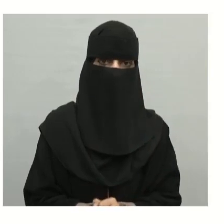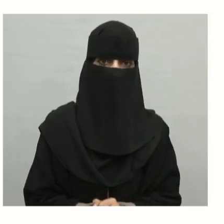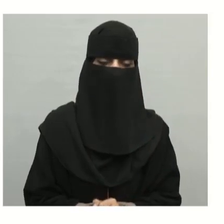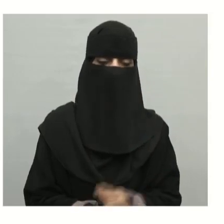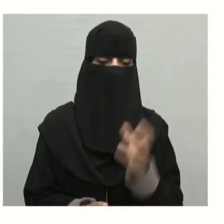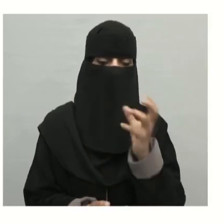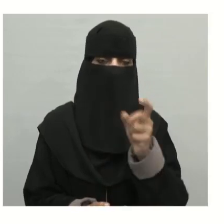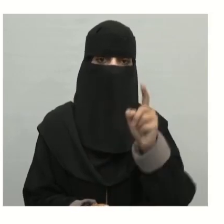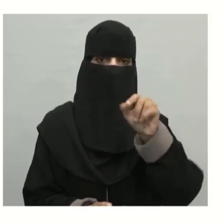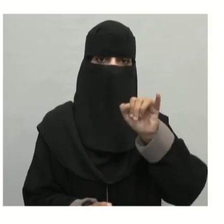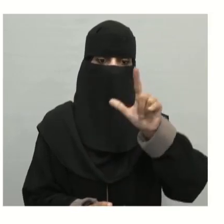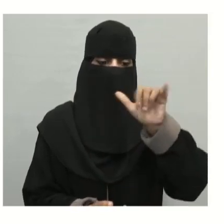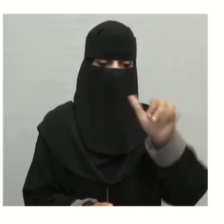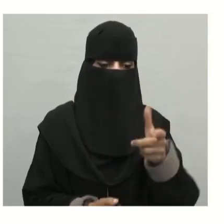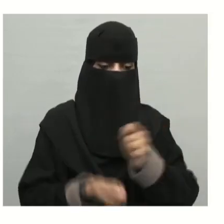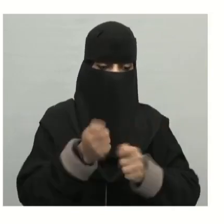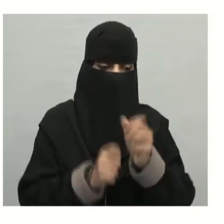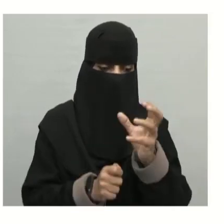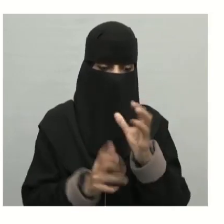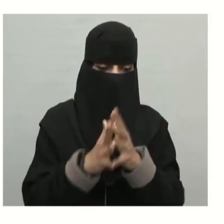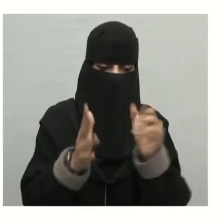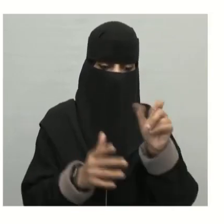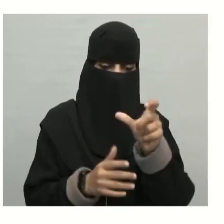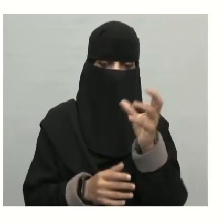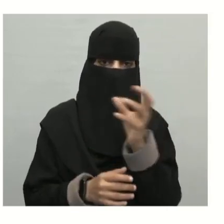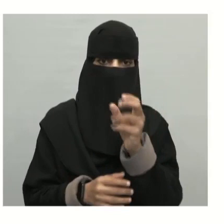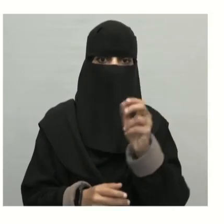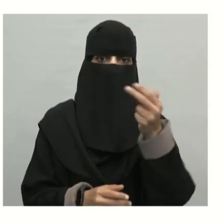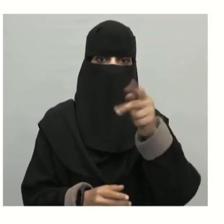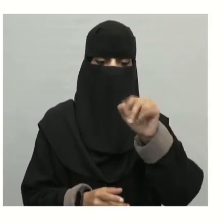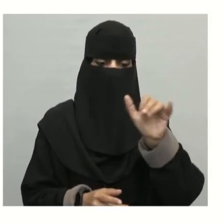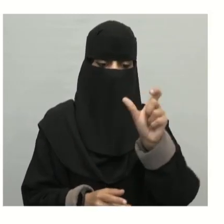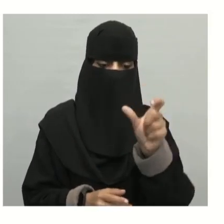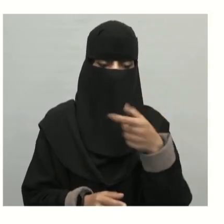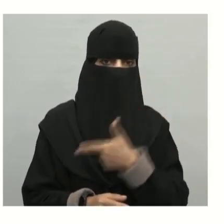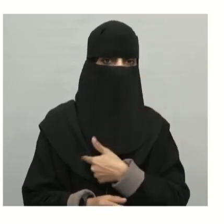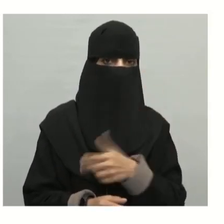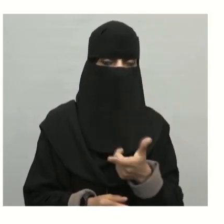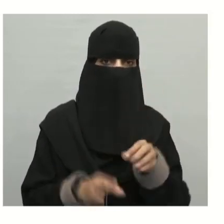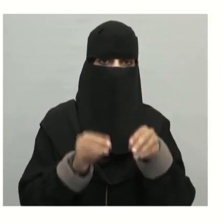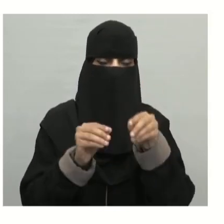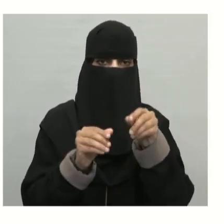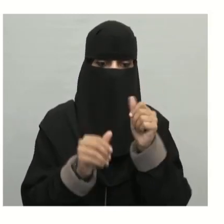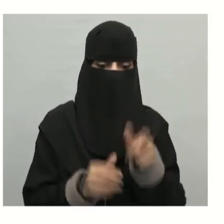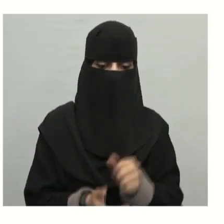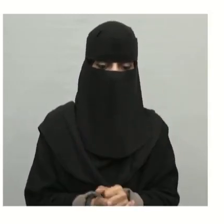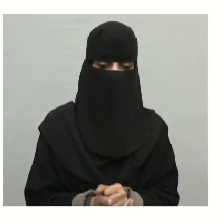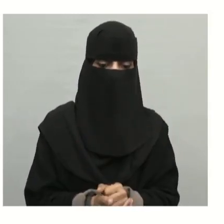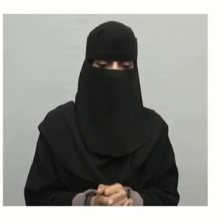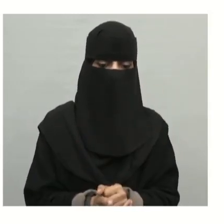الحجر الرملي مكون من حبيبات حجمها اكبر من حجم حبيبات الغرين وهو وهي حبيبات الرمل